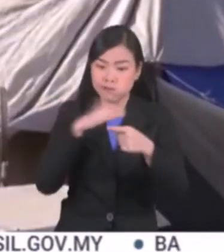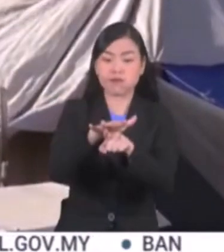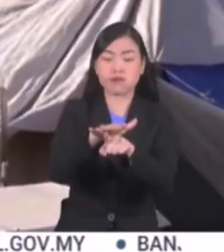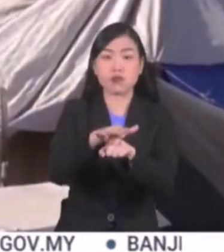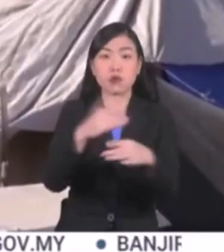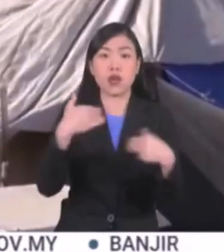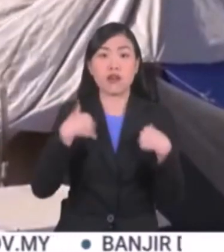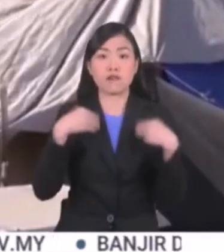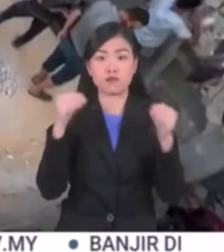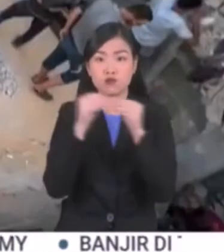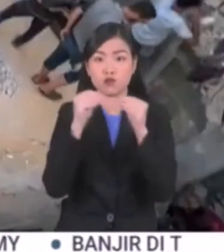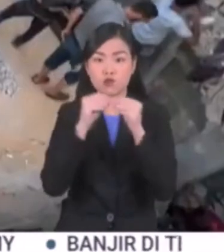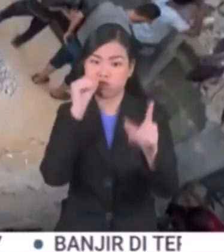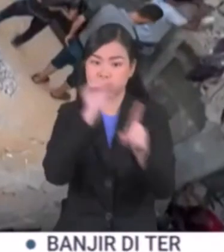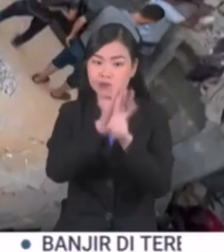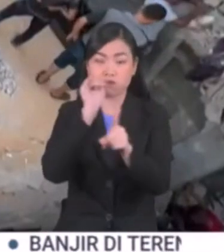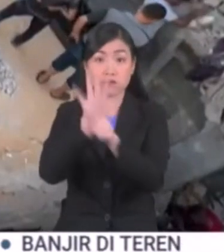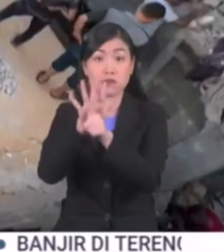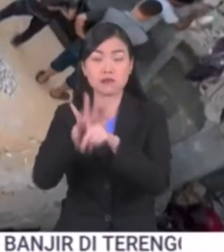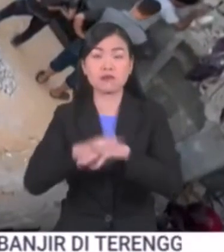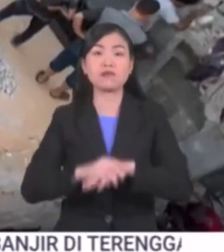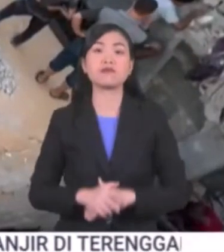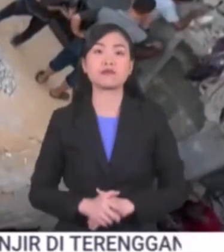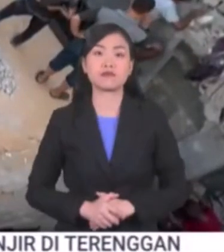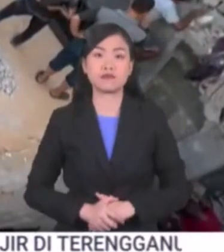memberi impak yang lebih besar